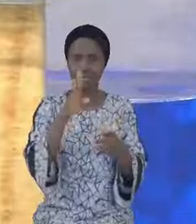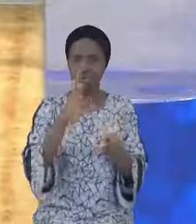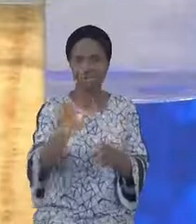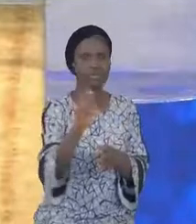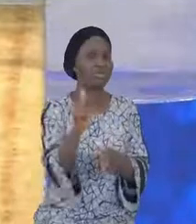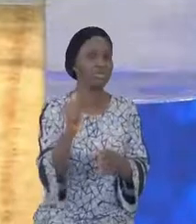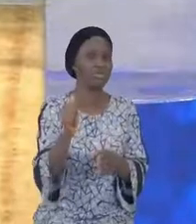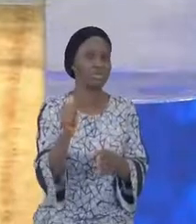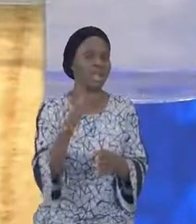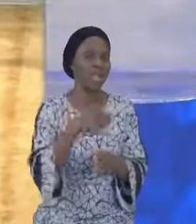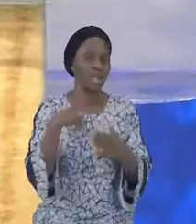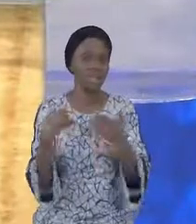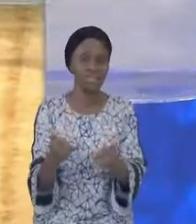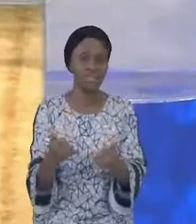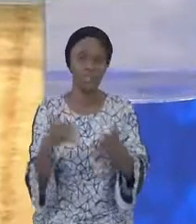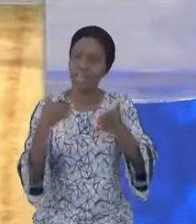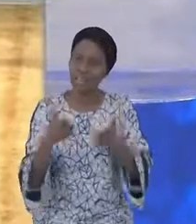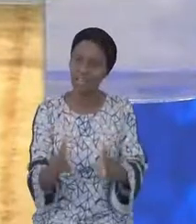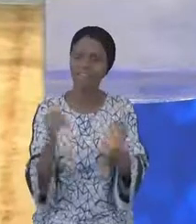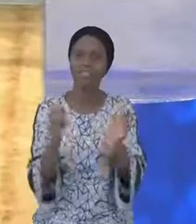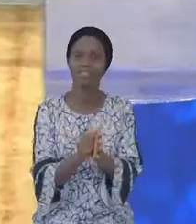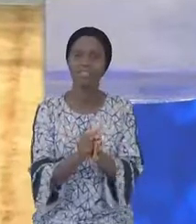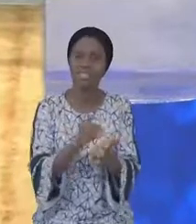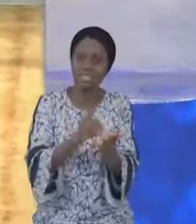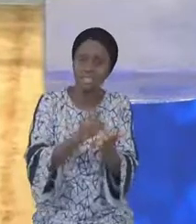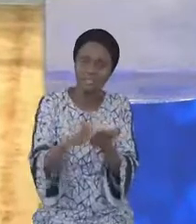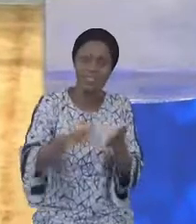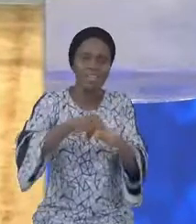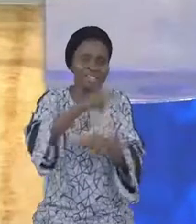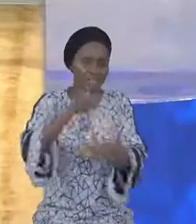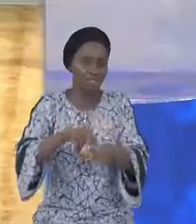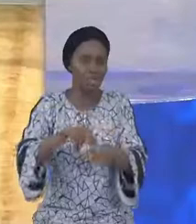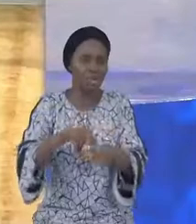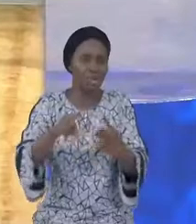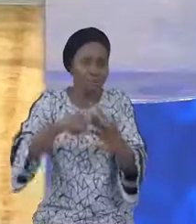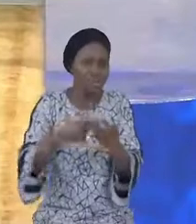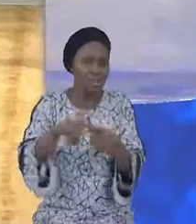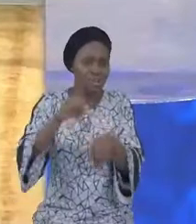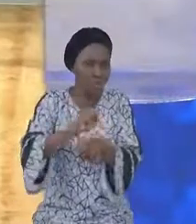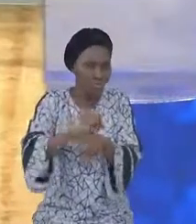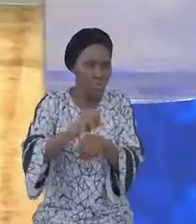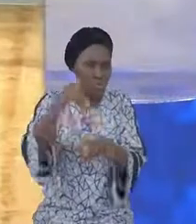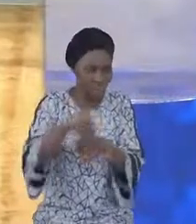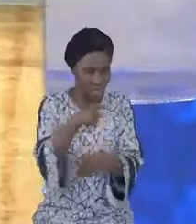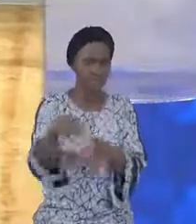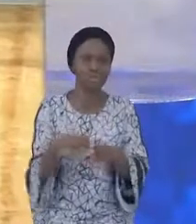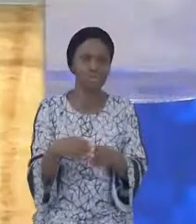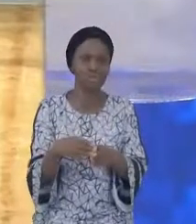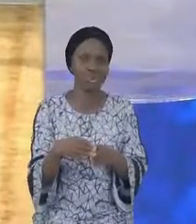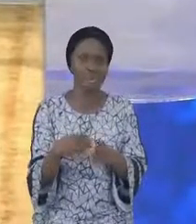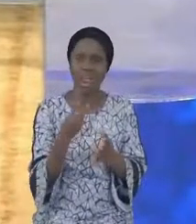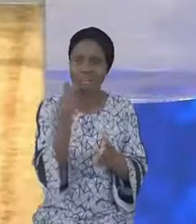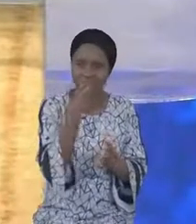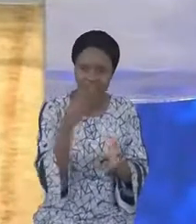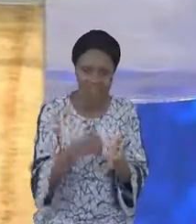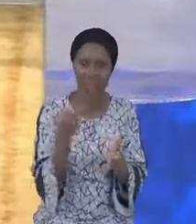Et maintenant, que cette nature divine agisse, opère. Il faut